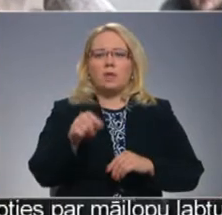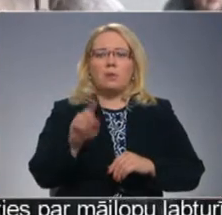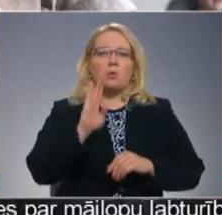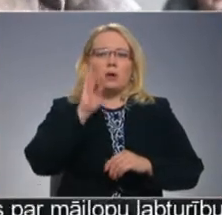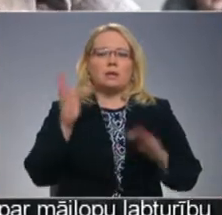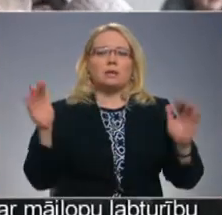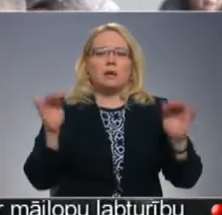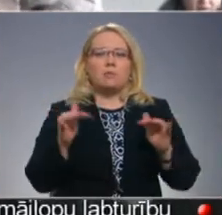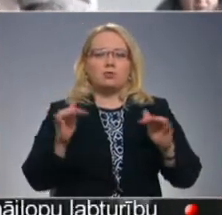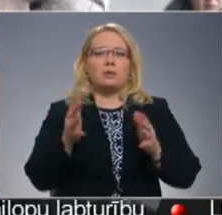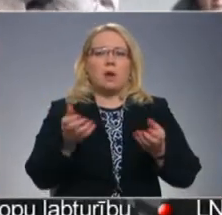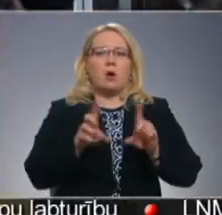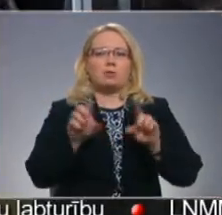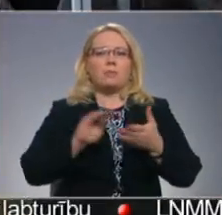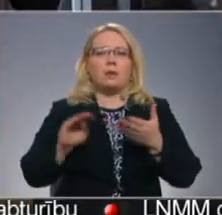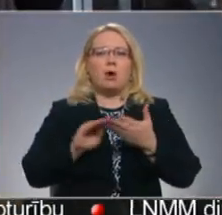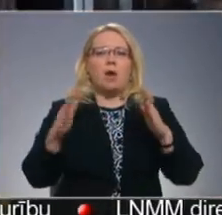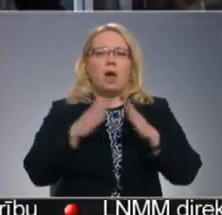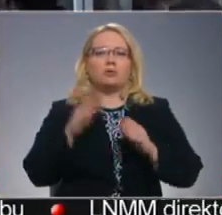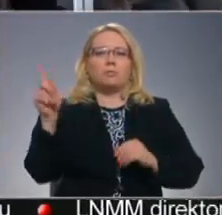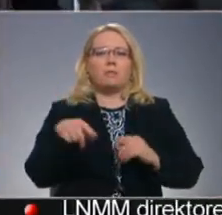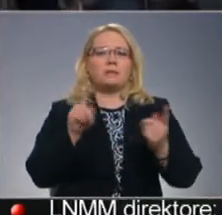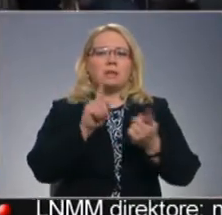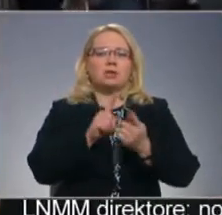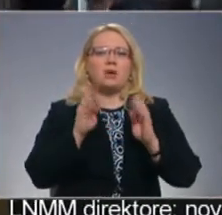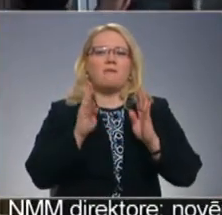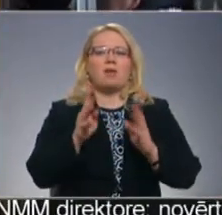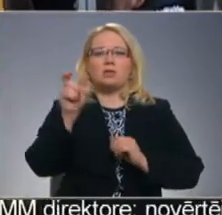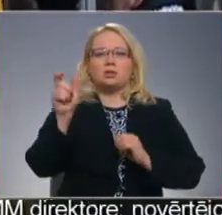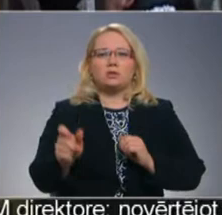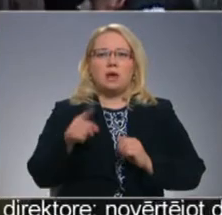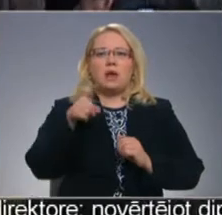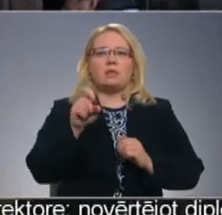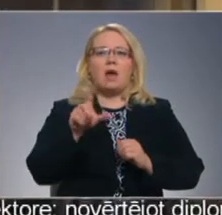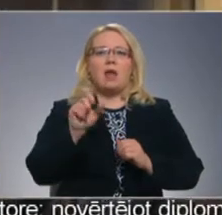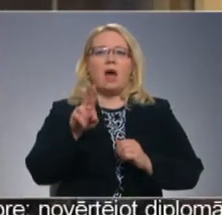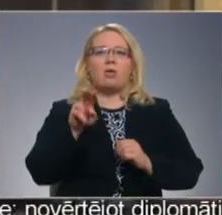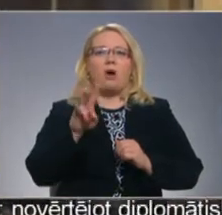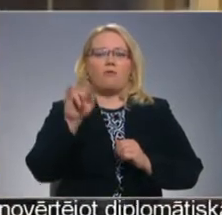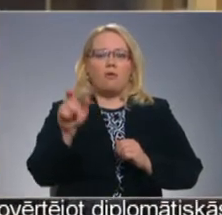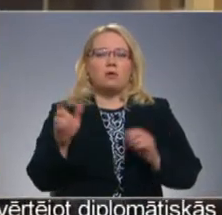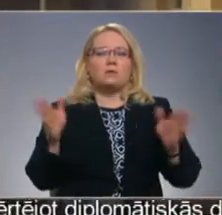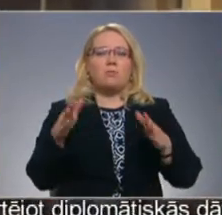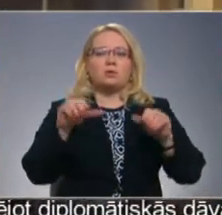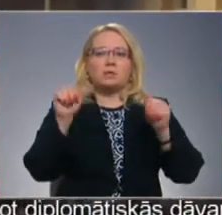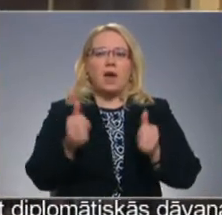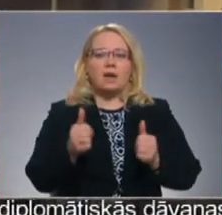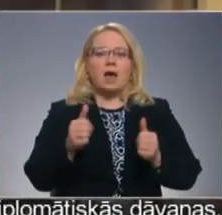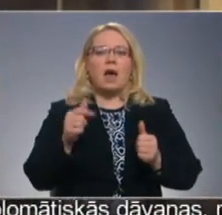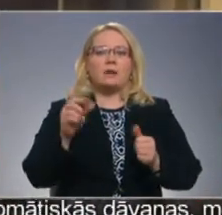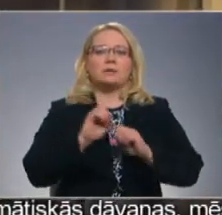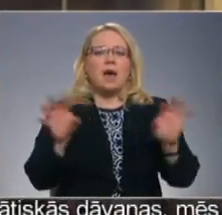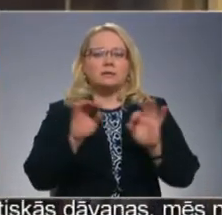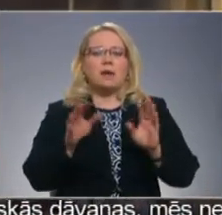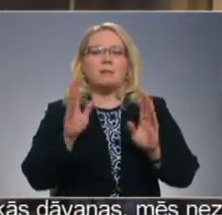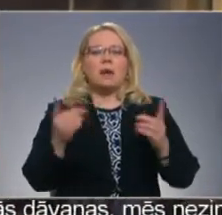šorīt sapulcējās pie uzņēmuma biroja ēkas un pieprasīja tikšanos ar valdes locekli Igoru Talānovu. Sapulces laikā Talānovs strādniekiem